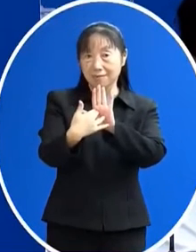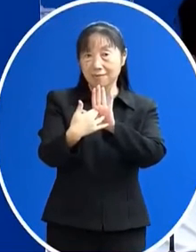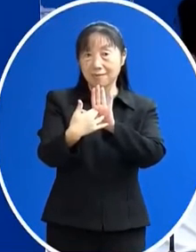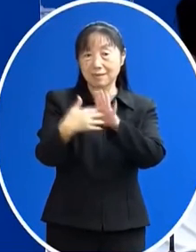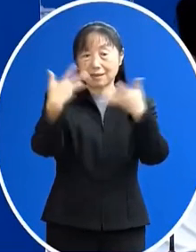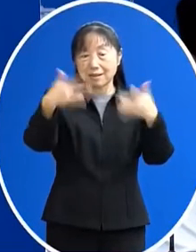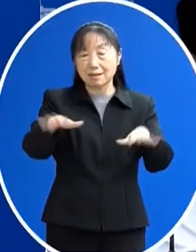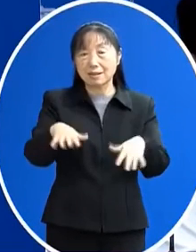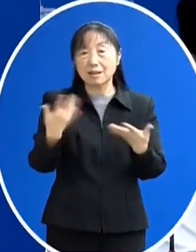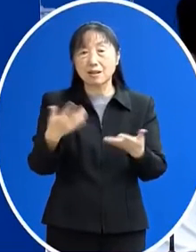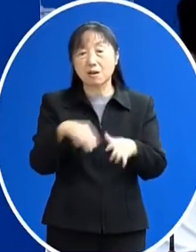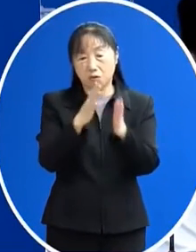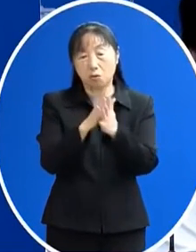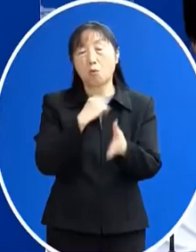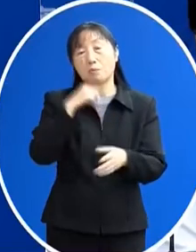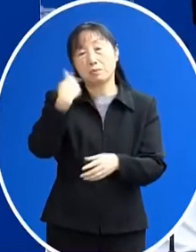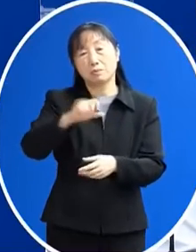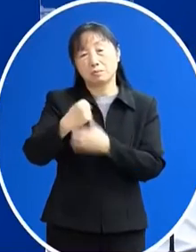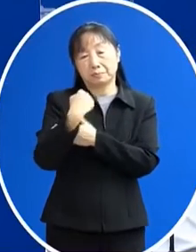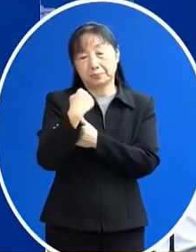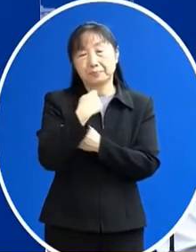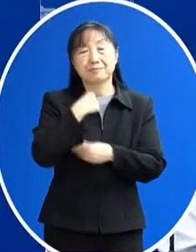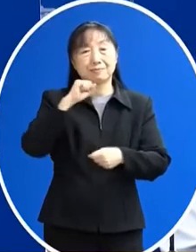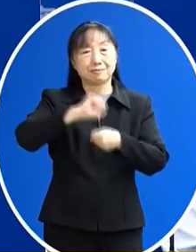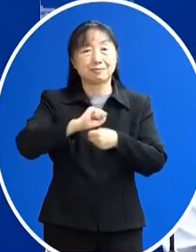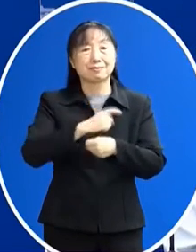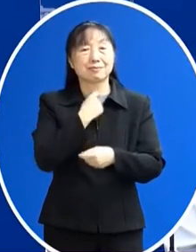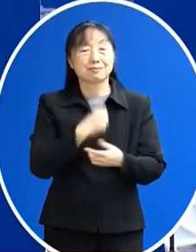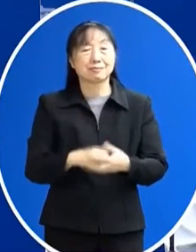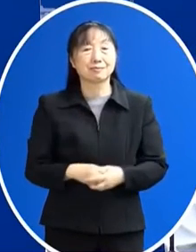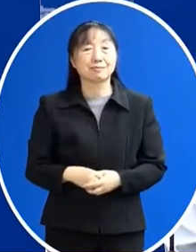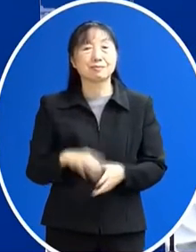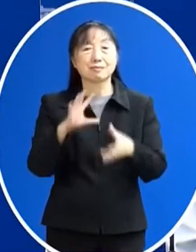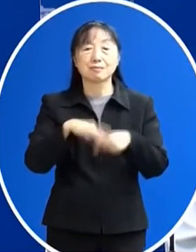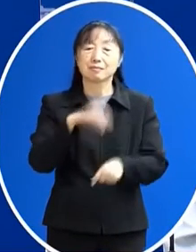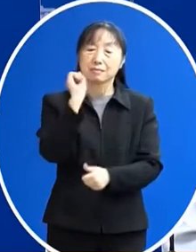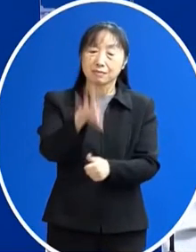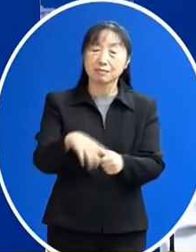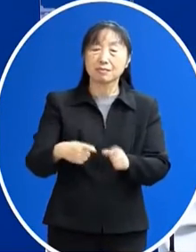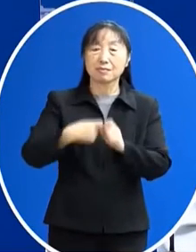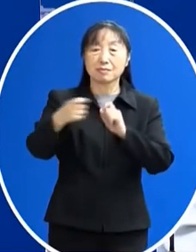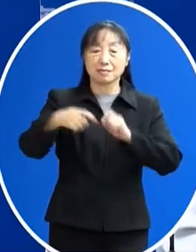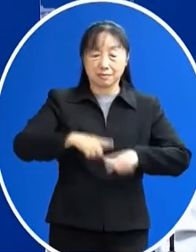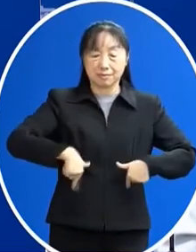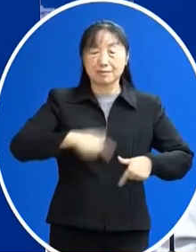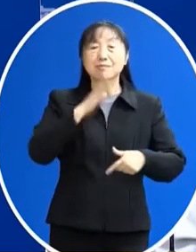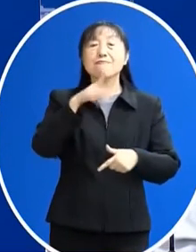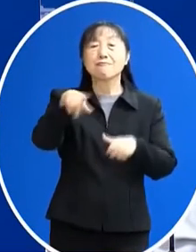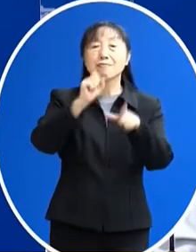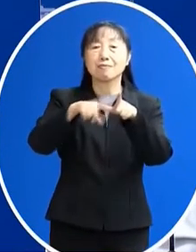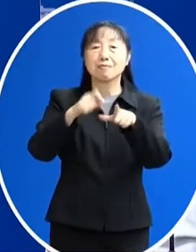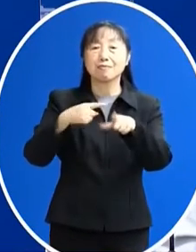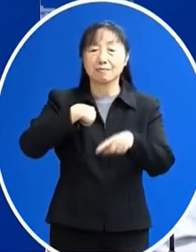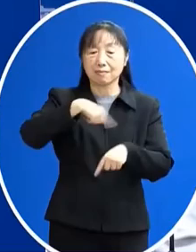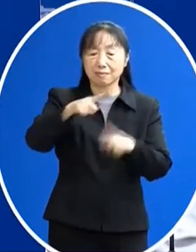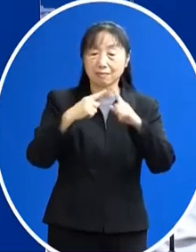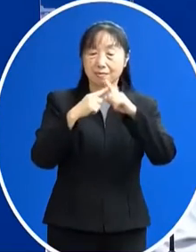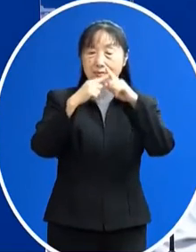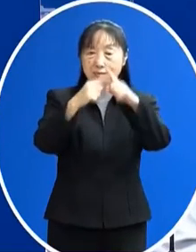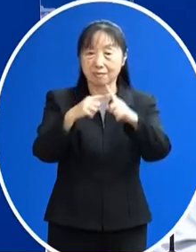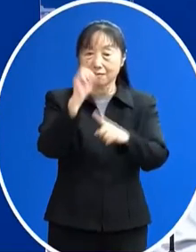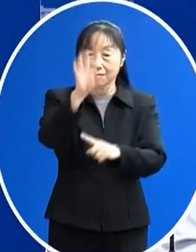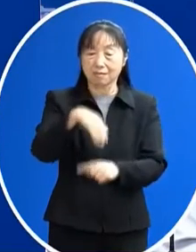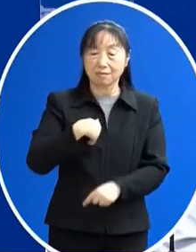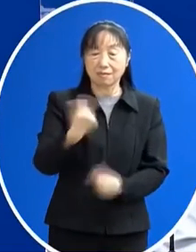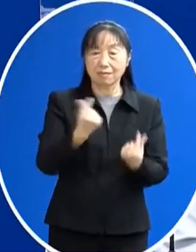个很多作为是需要再加强的，那所以我们跟远雄公司也去到现场，针对他的这个